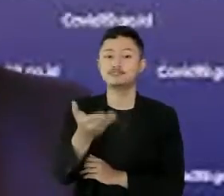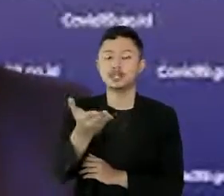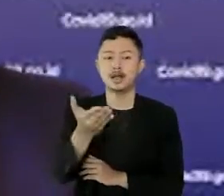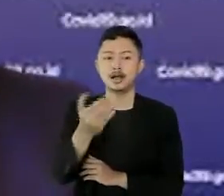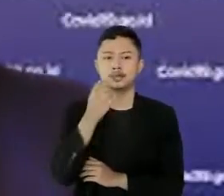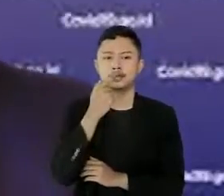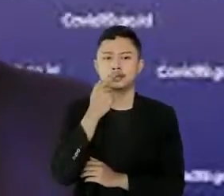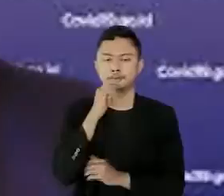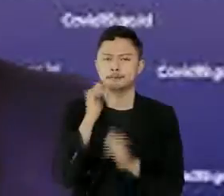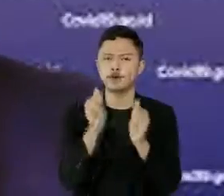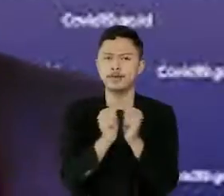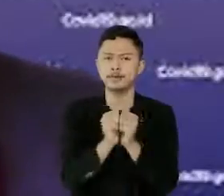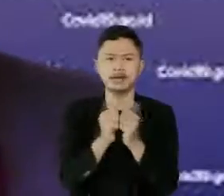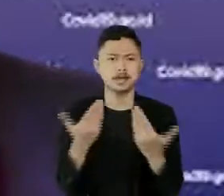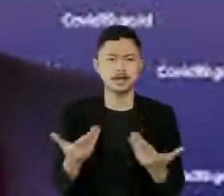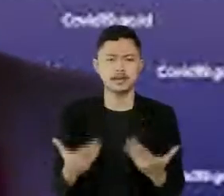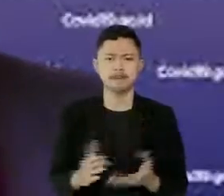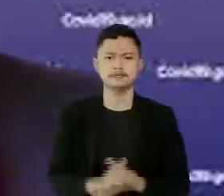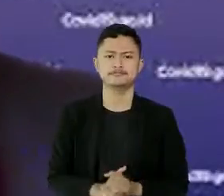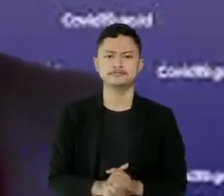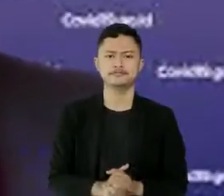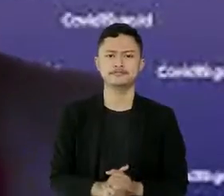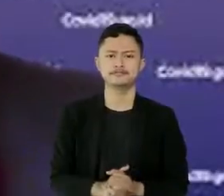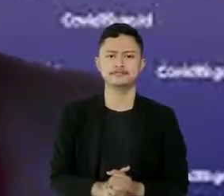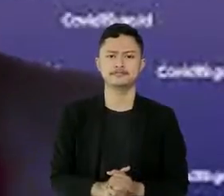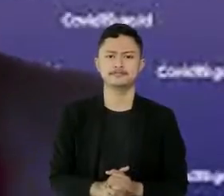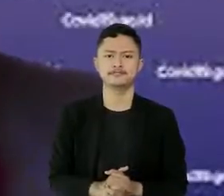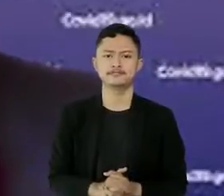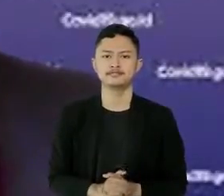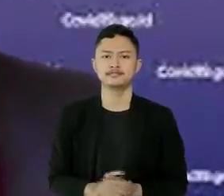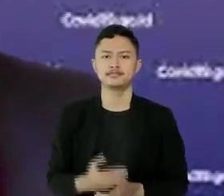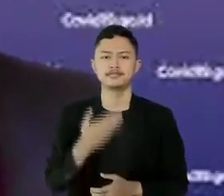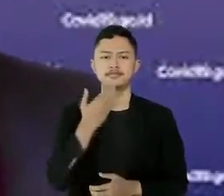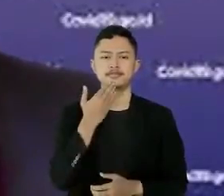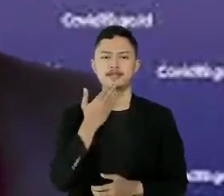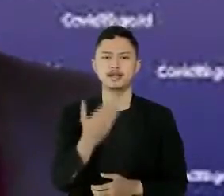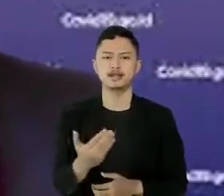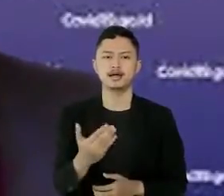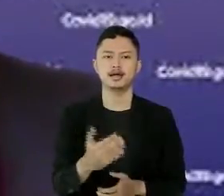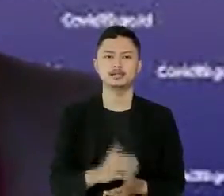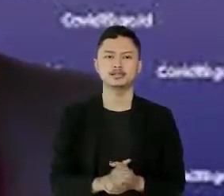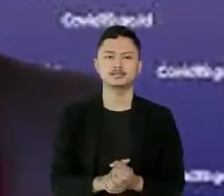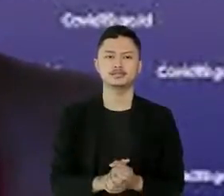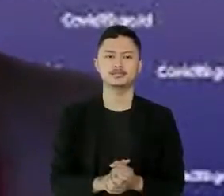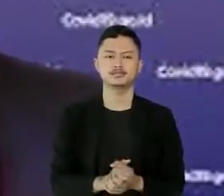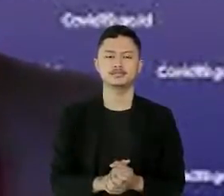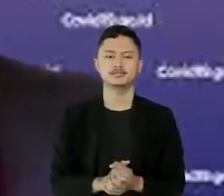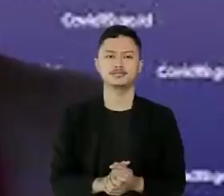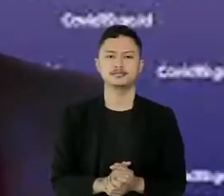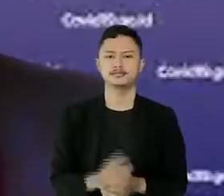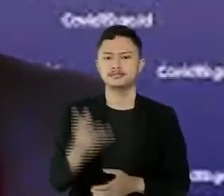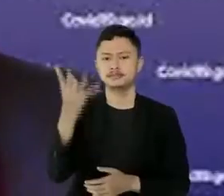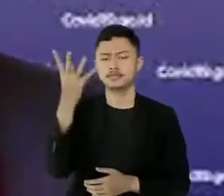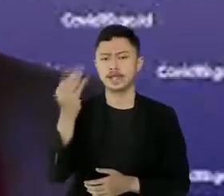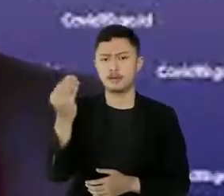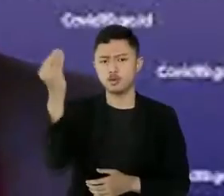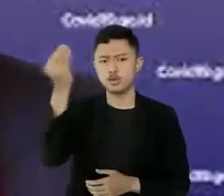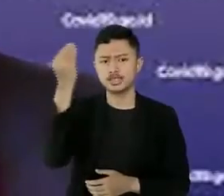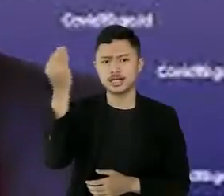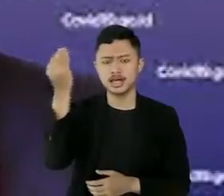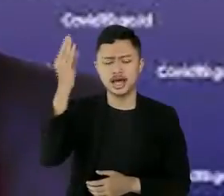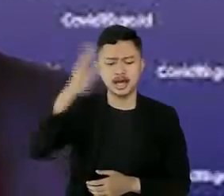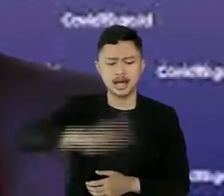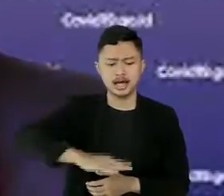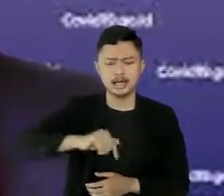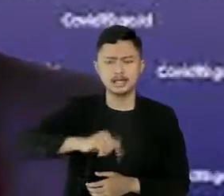Pak Andi, apa yang bisa disampaikan? Ya, terima kasih. Jadi desa wisata hari ini memang